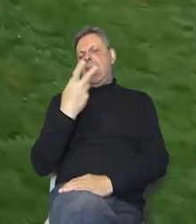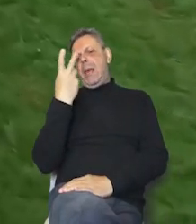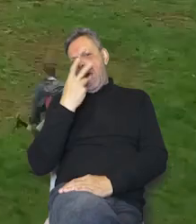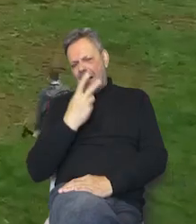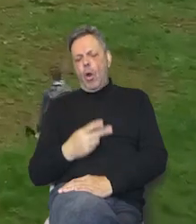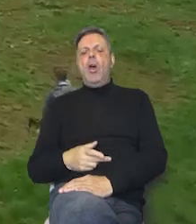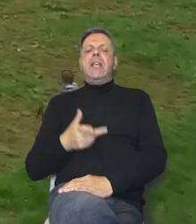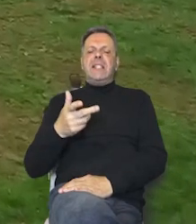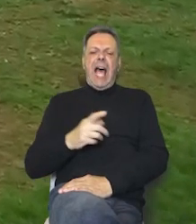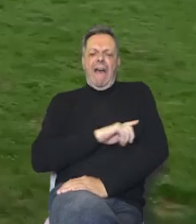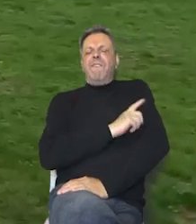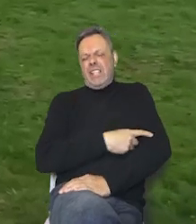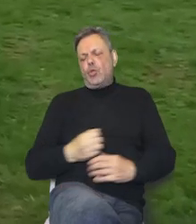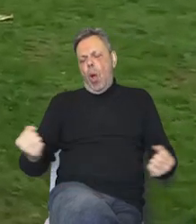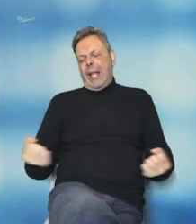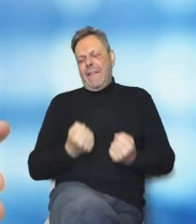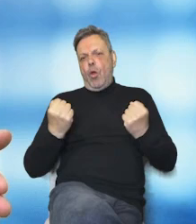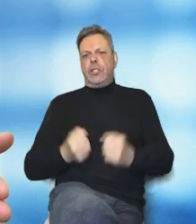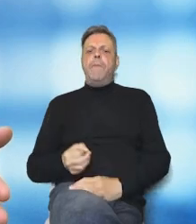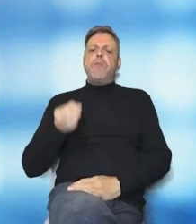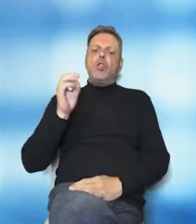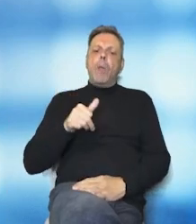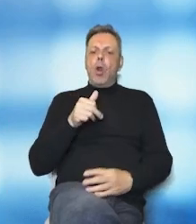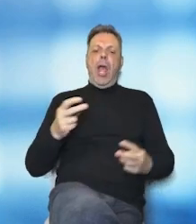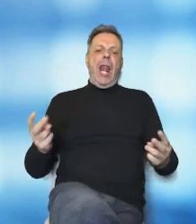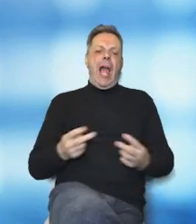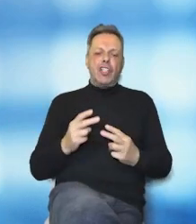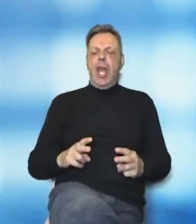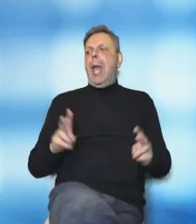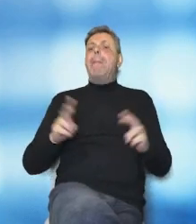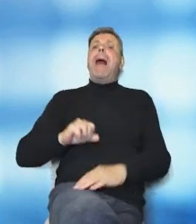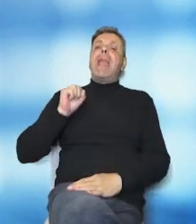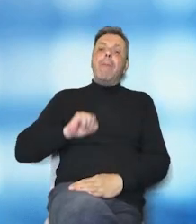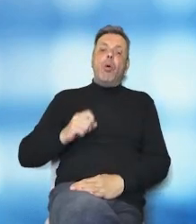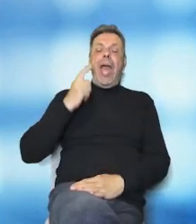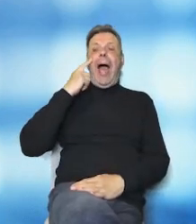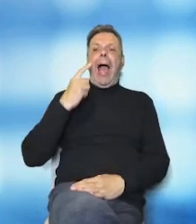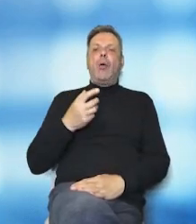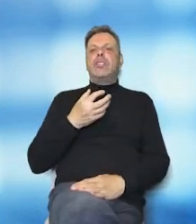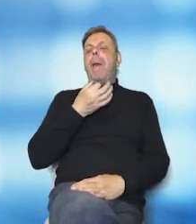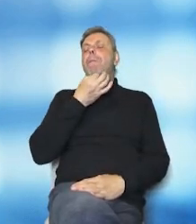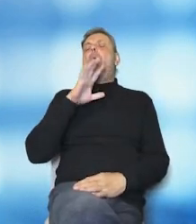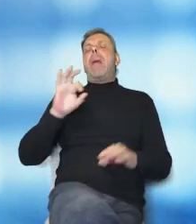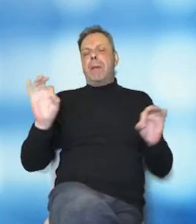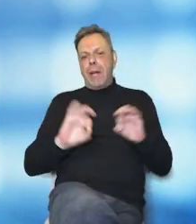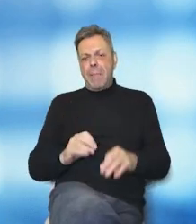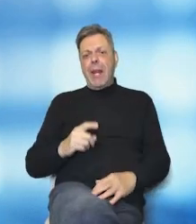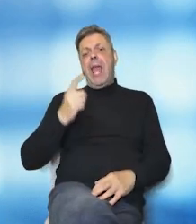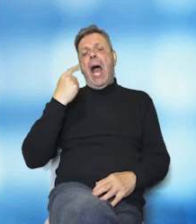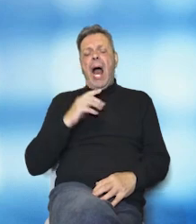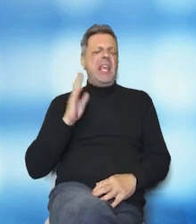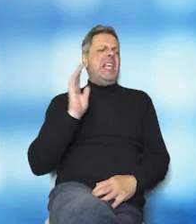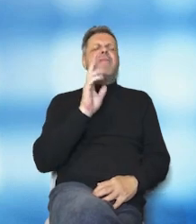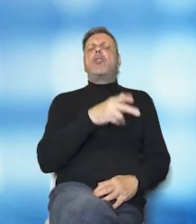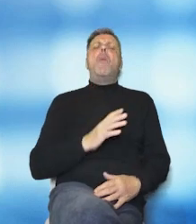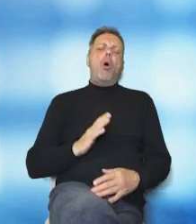nekakvu fizičku aktivnost. Dobro je i lakše je, manje je muke ako ste bolje pripremljeni, ali svatko to može ići